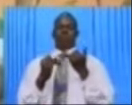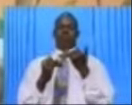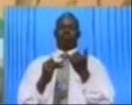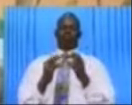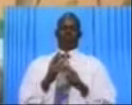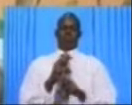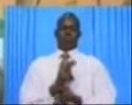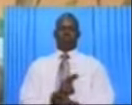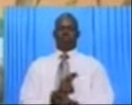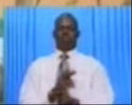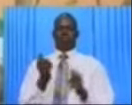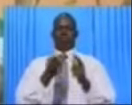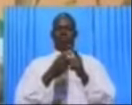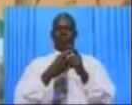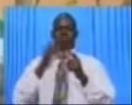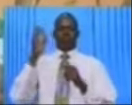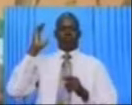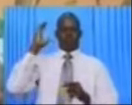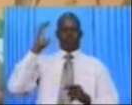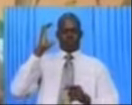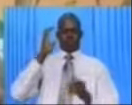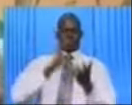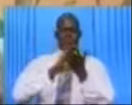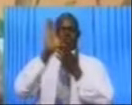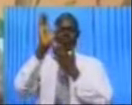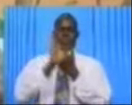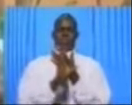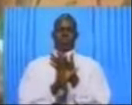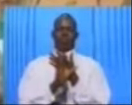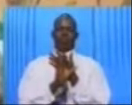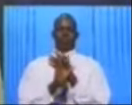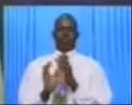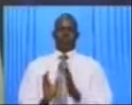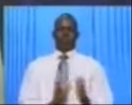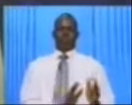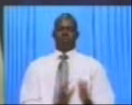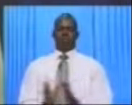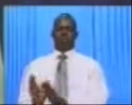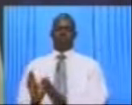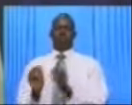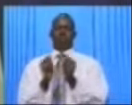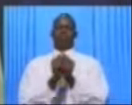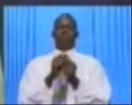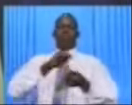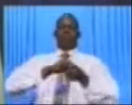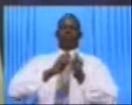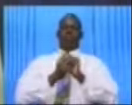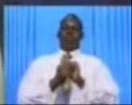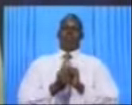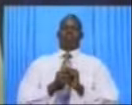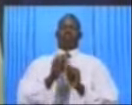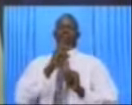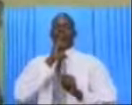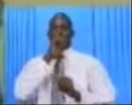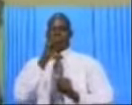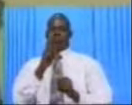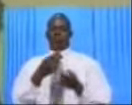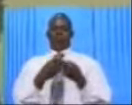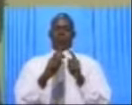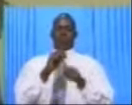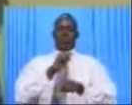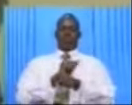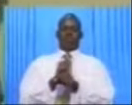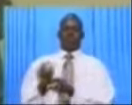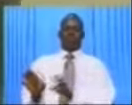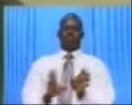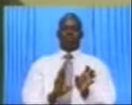la première conférence, mais aussi à un calendrier d'aménagement. Avec des difficultés, certes, les actions menées par les acteurs